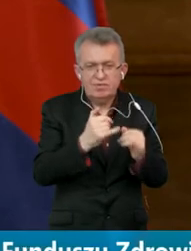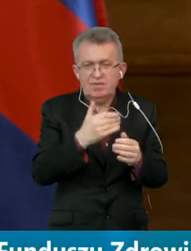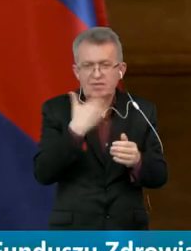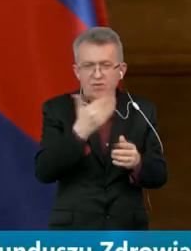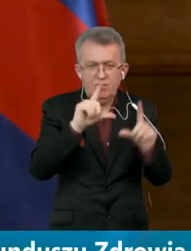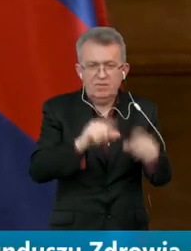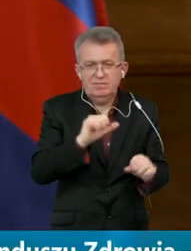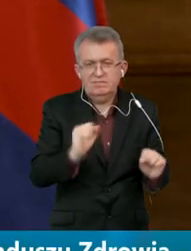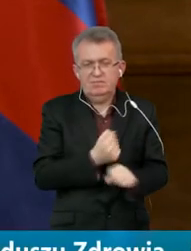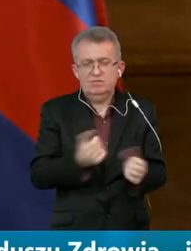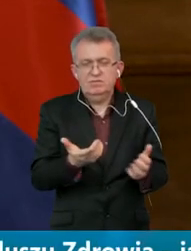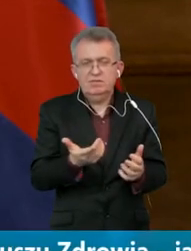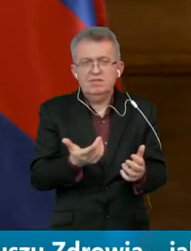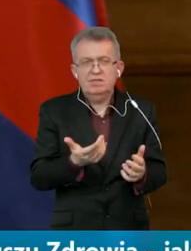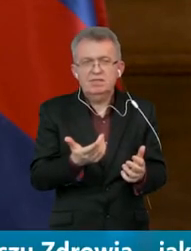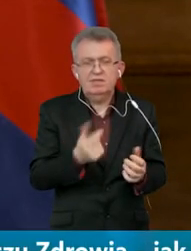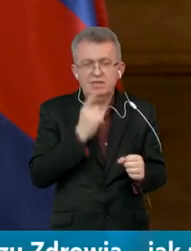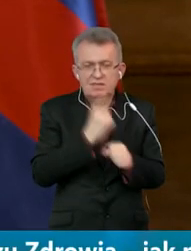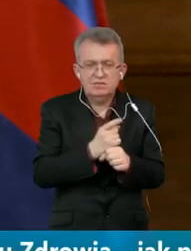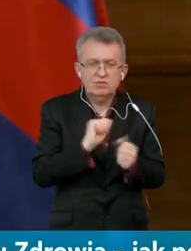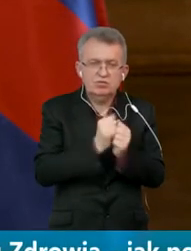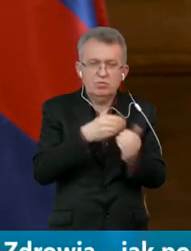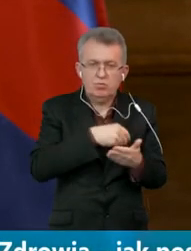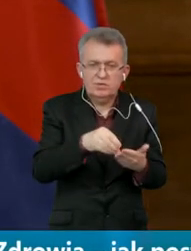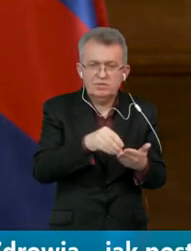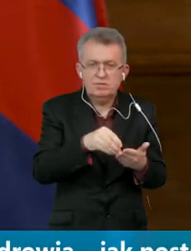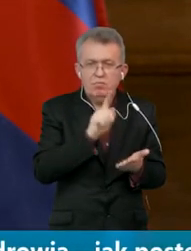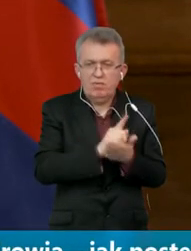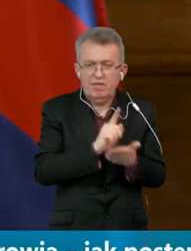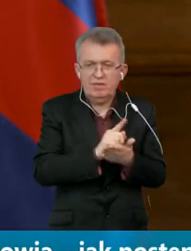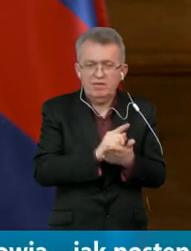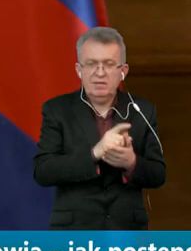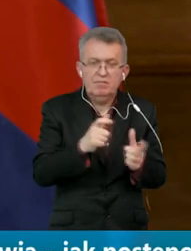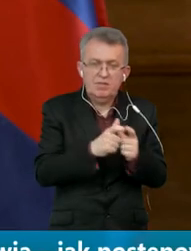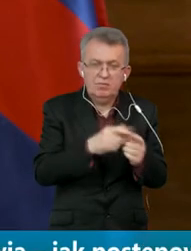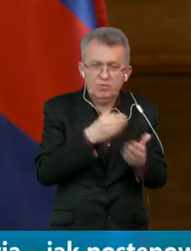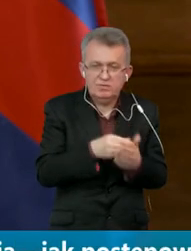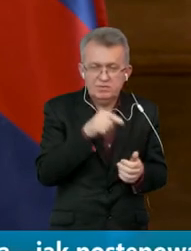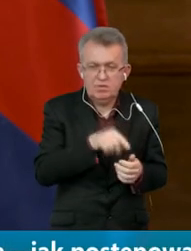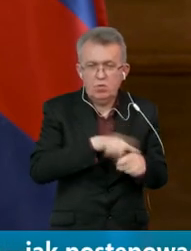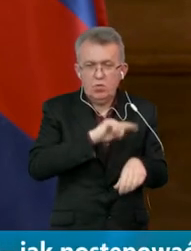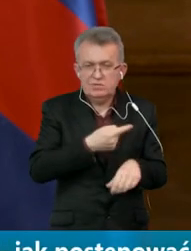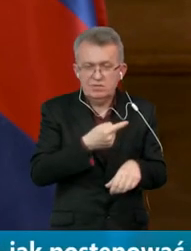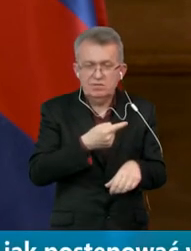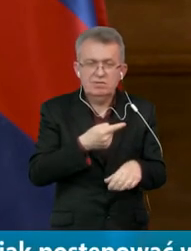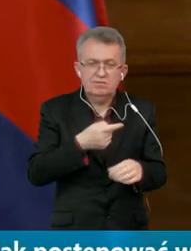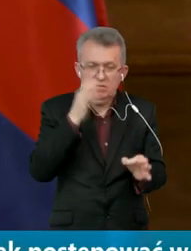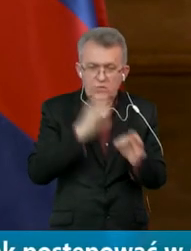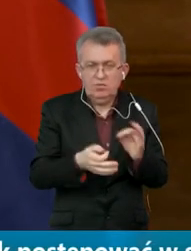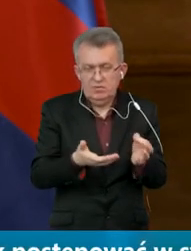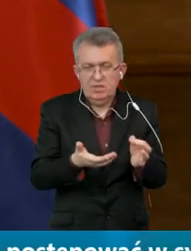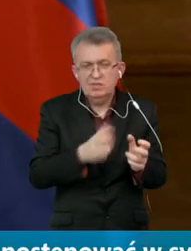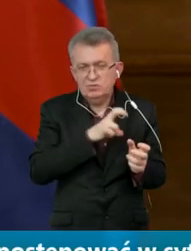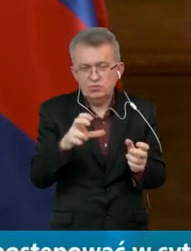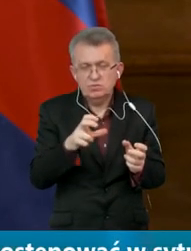ma. Podejmuje decyzję, czy płaci za bilet, za godzinę postoju bardzo konkretną, czy